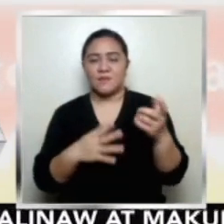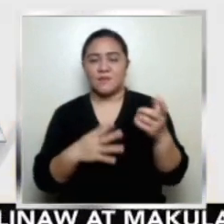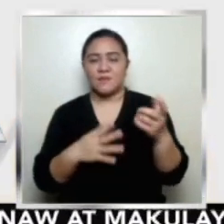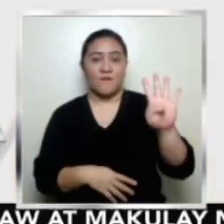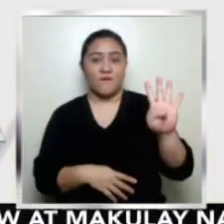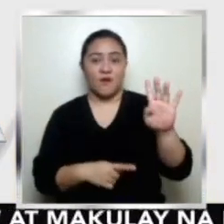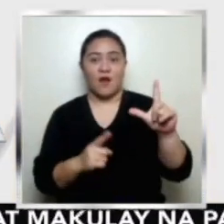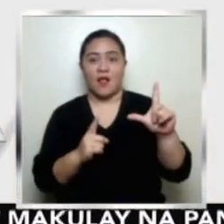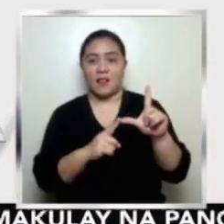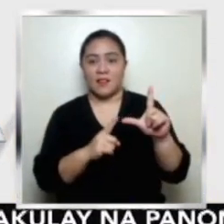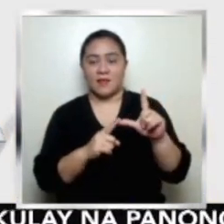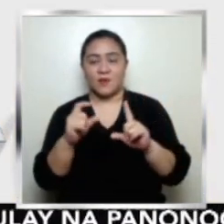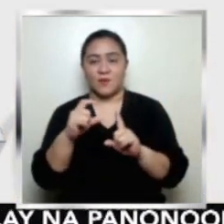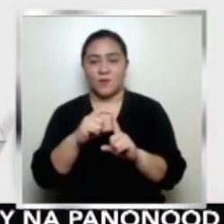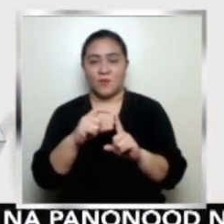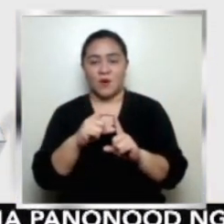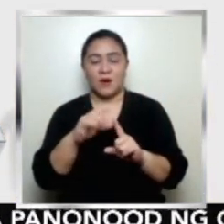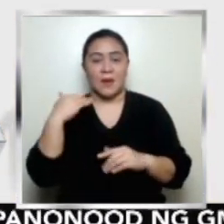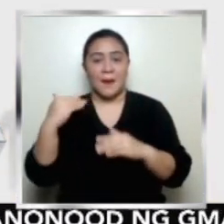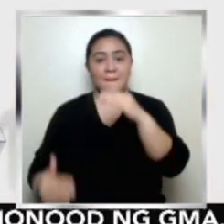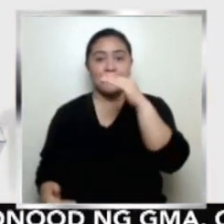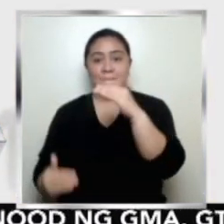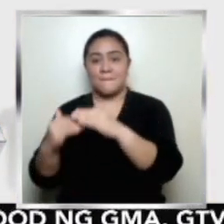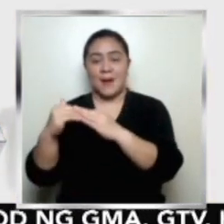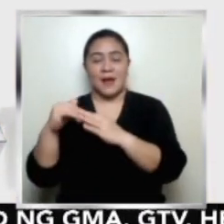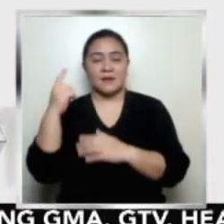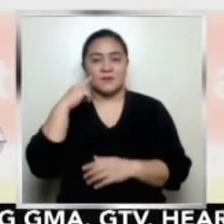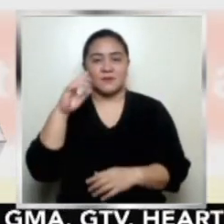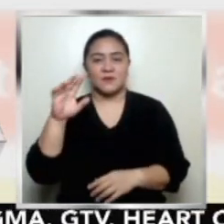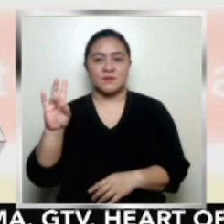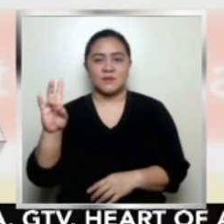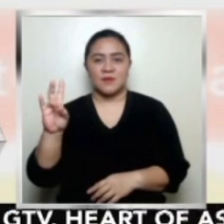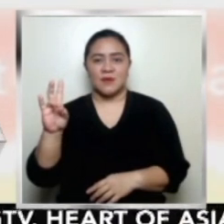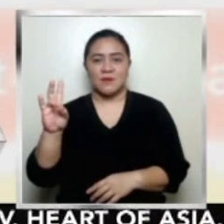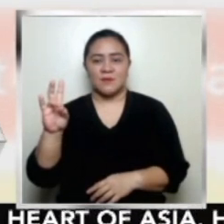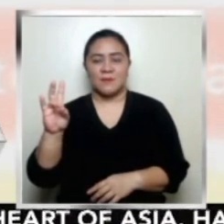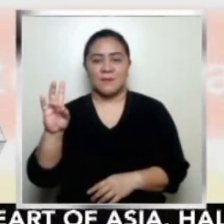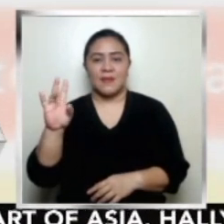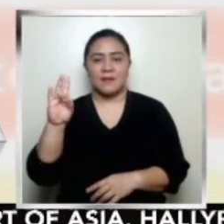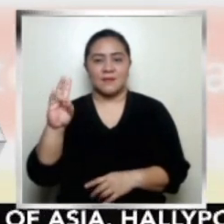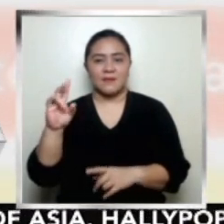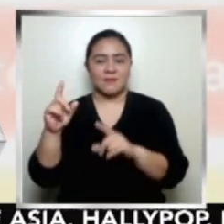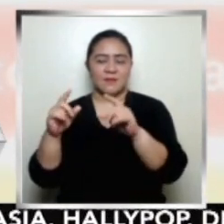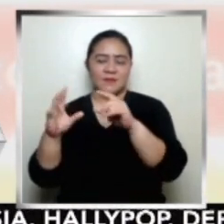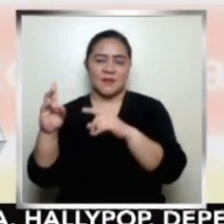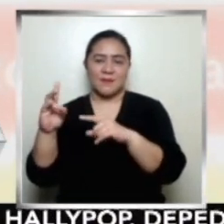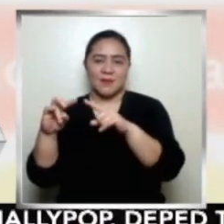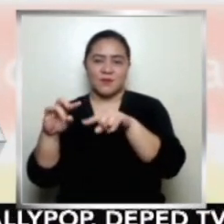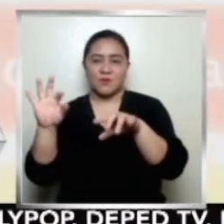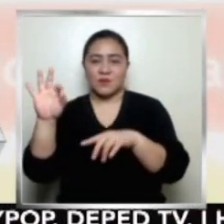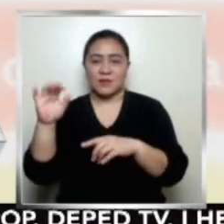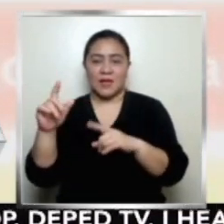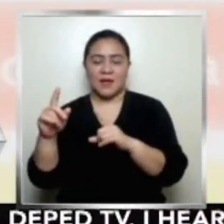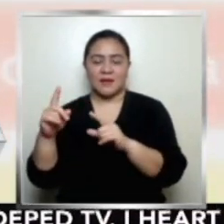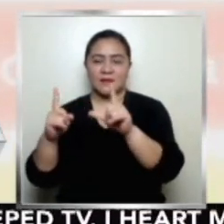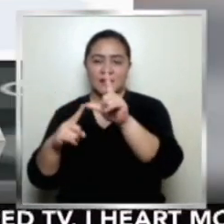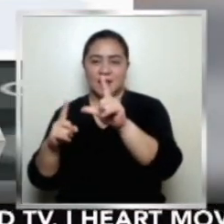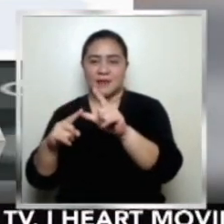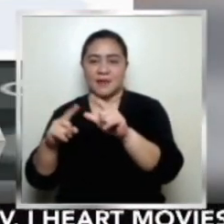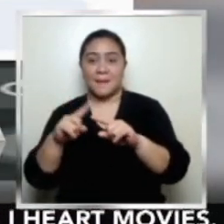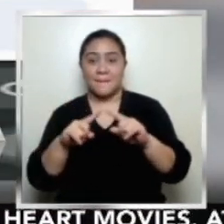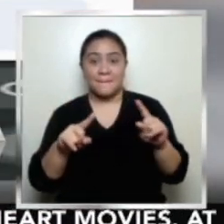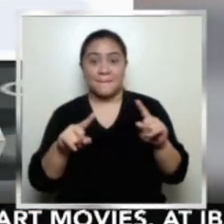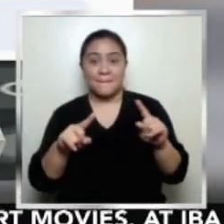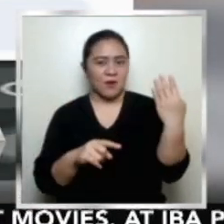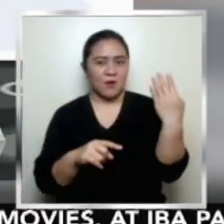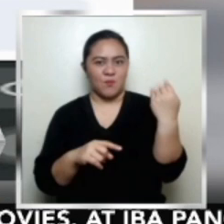max. At 4 to 19 letter word sa saltong hex. Tulad ng Wordle, hindi mauubos ang oras mo sa paglalaro nito.